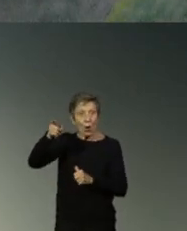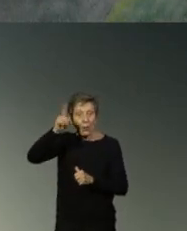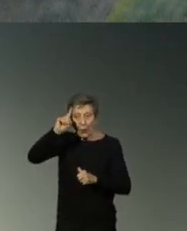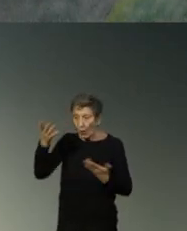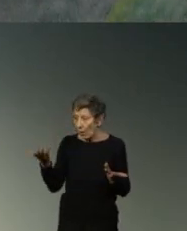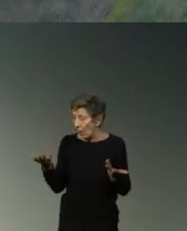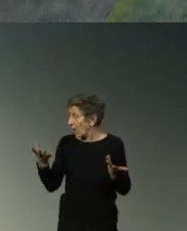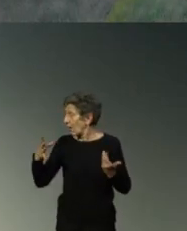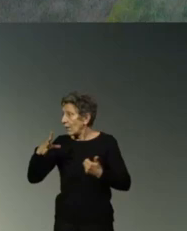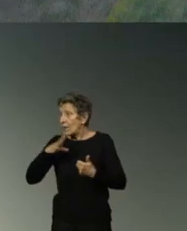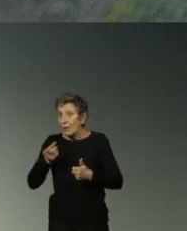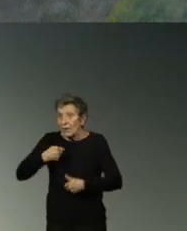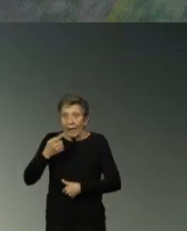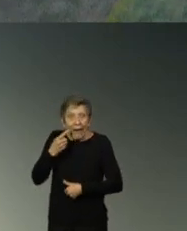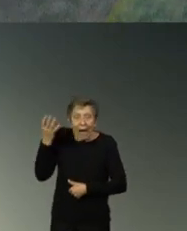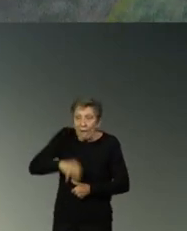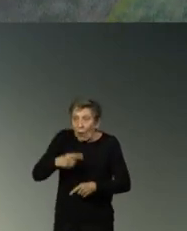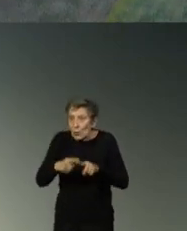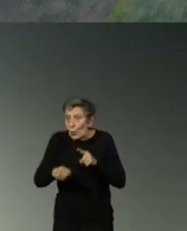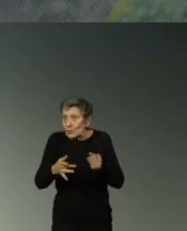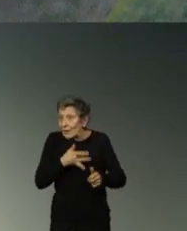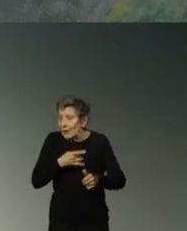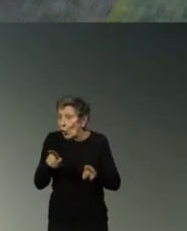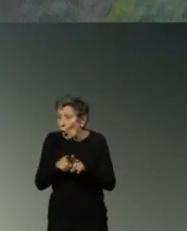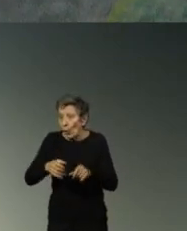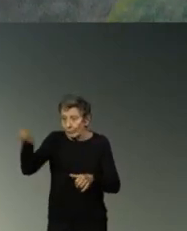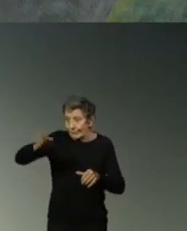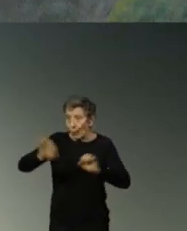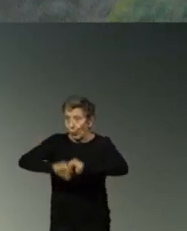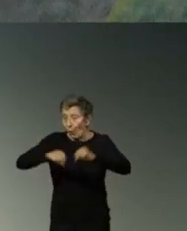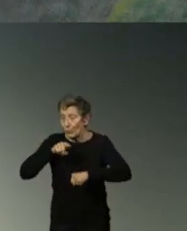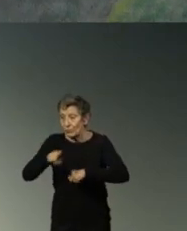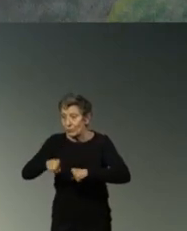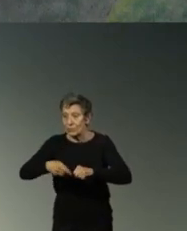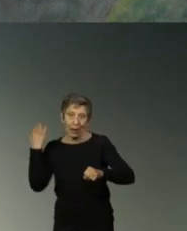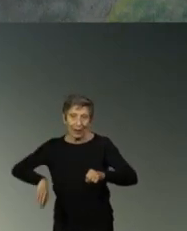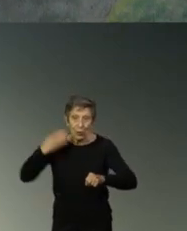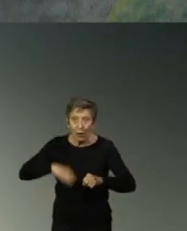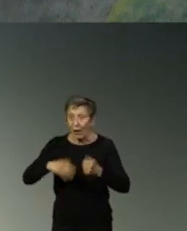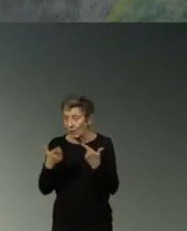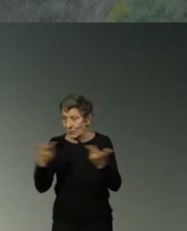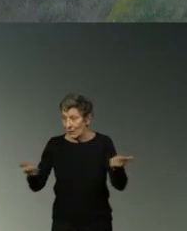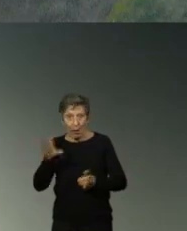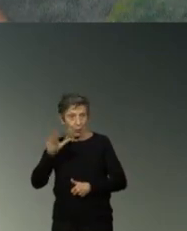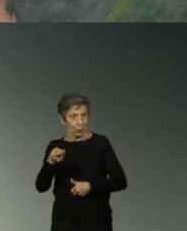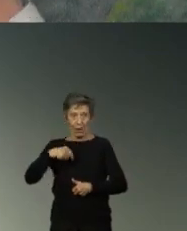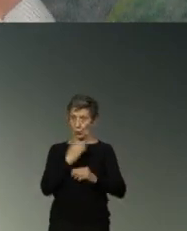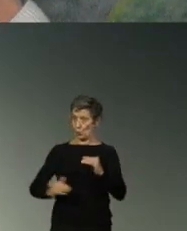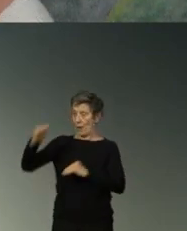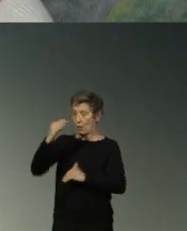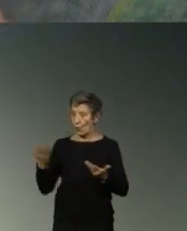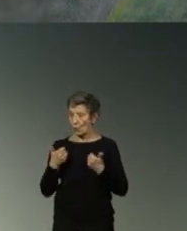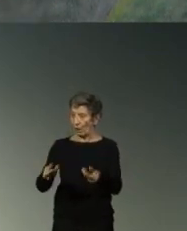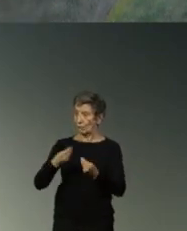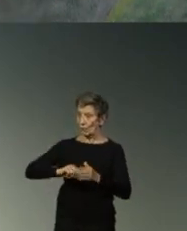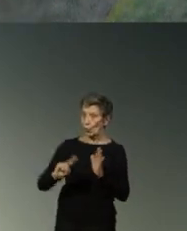opposables, que nous avons inventé des tas de trucs passionnants comme la bombe atomique et les abattoirs et quelques trucs comme ça. Et ça nous donne le